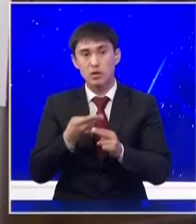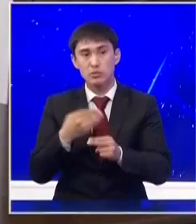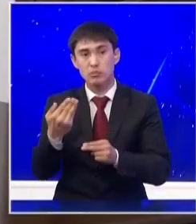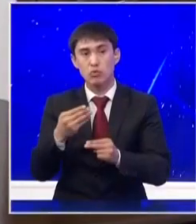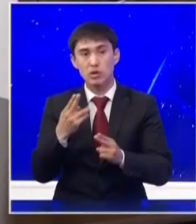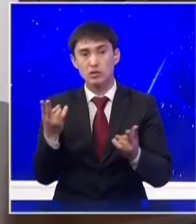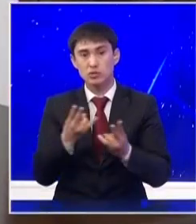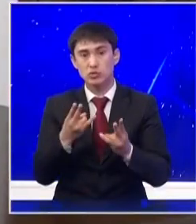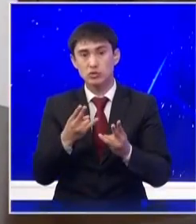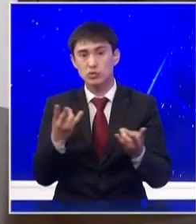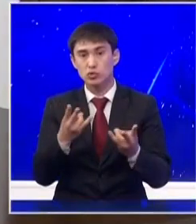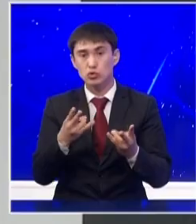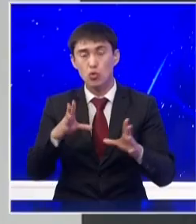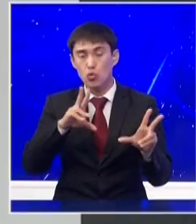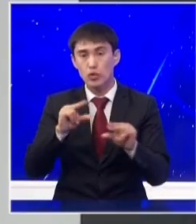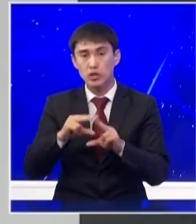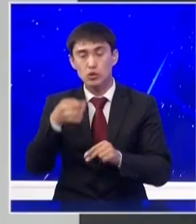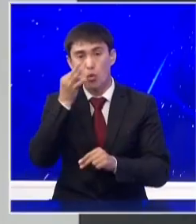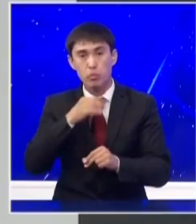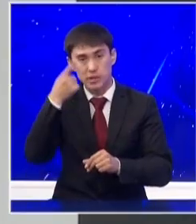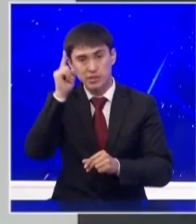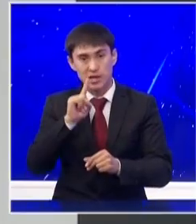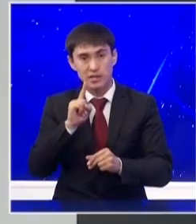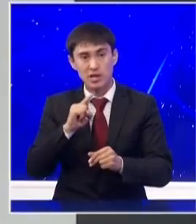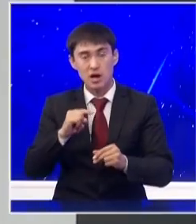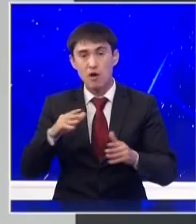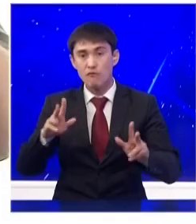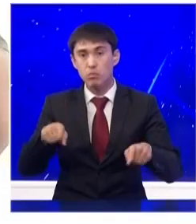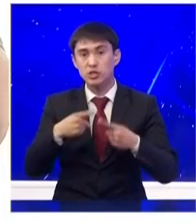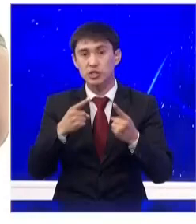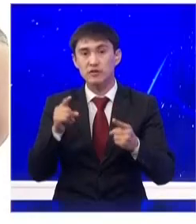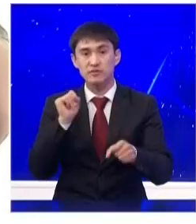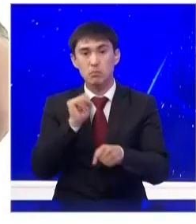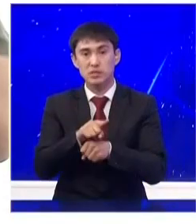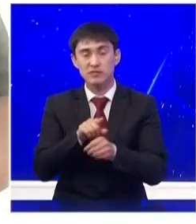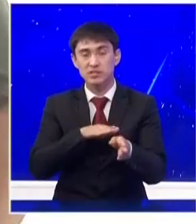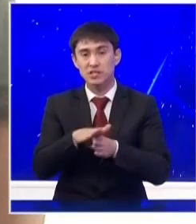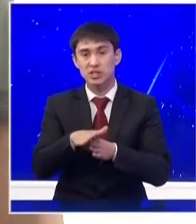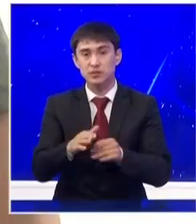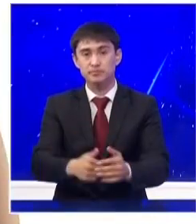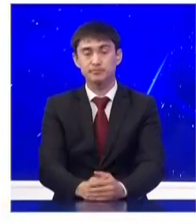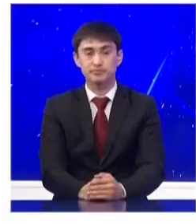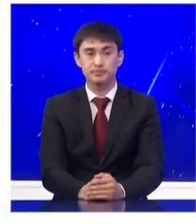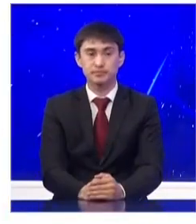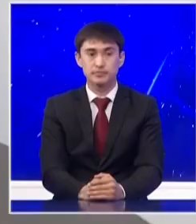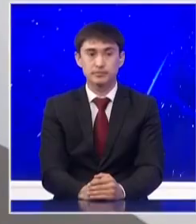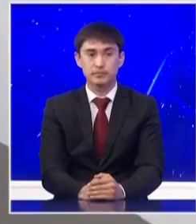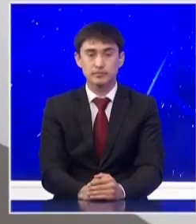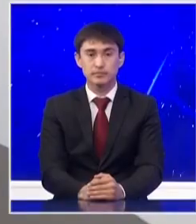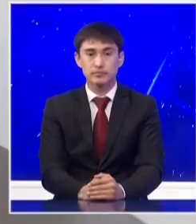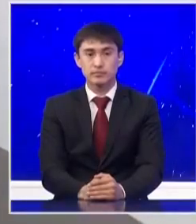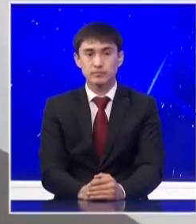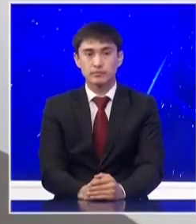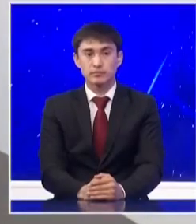ему как никогда пригодятся удача опыт и знания воплощений всех поставленных задач Эльвира ликеровал